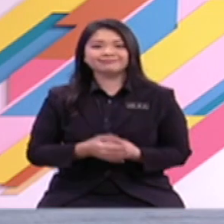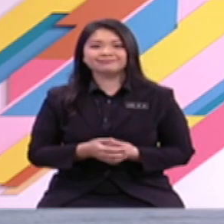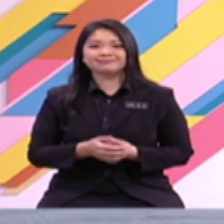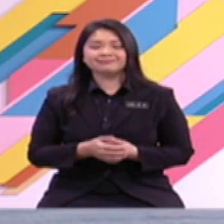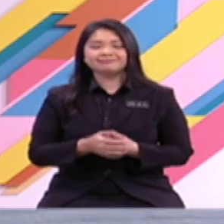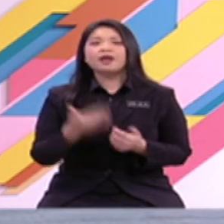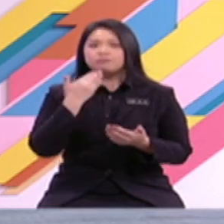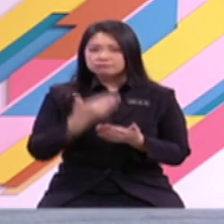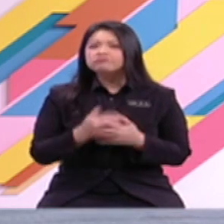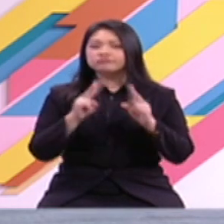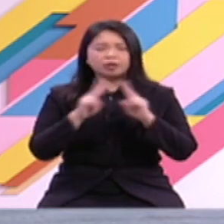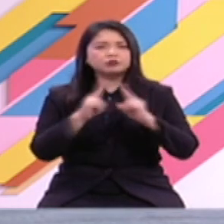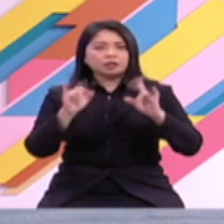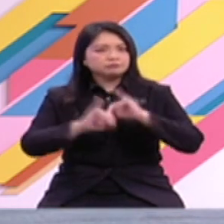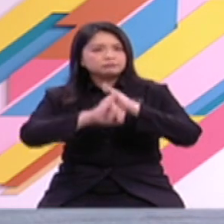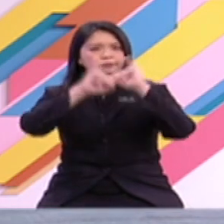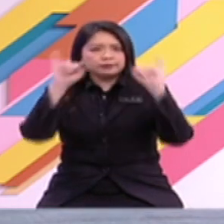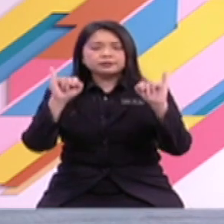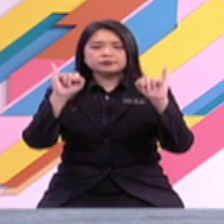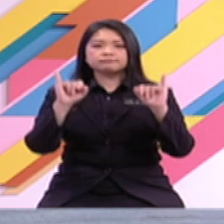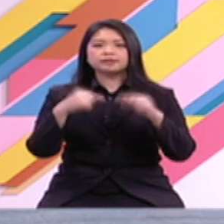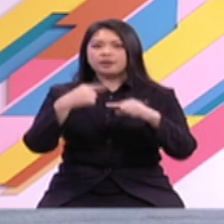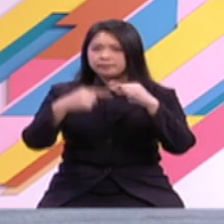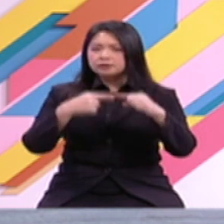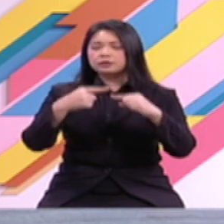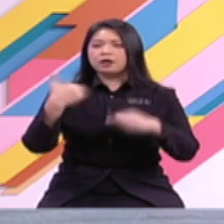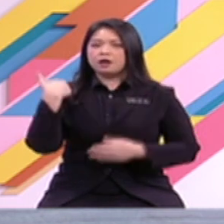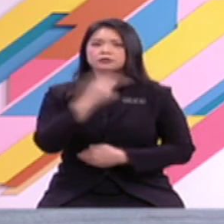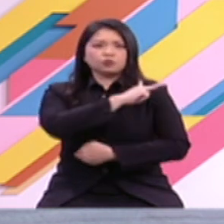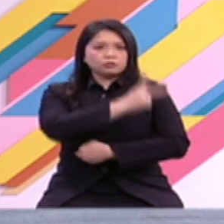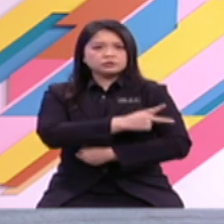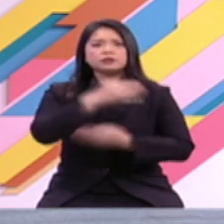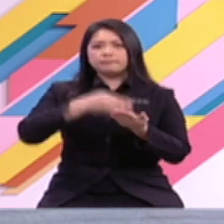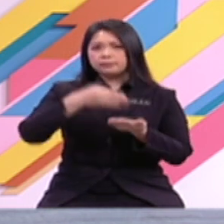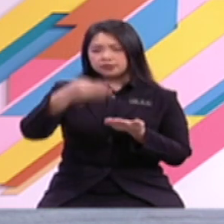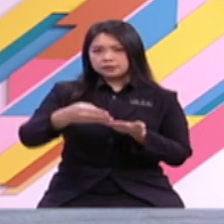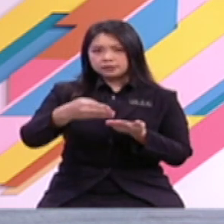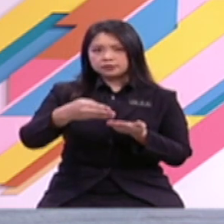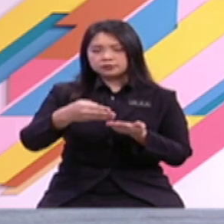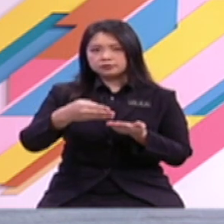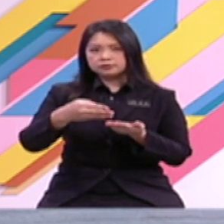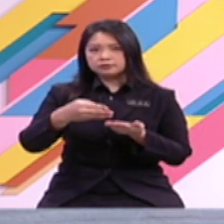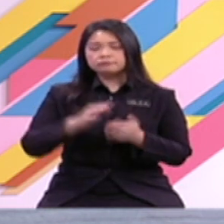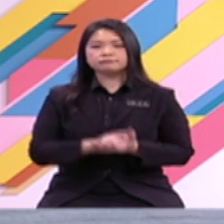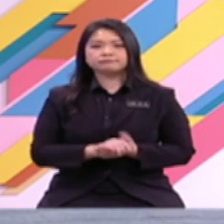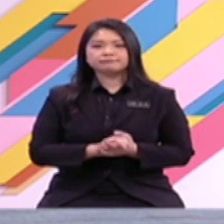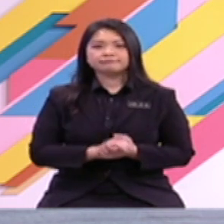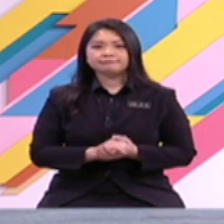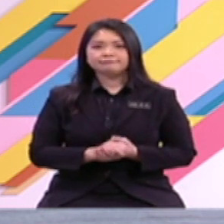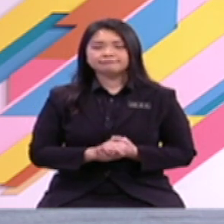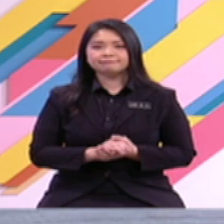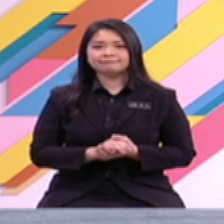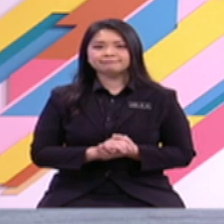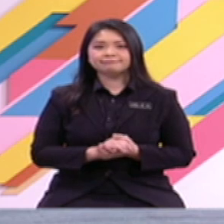pemahaman yang cukup jelas disitu bila ada coase membeli itu jadi penguasa pemetaan jadi lebih tinggi senyum